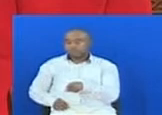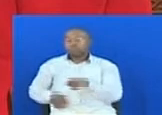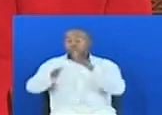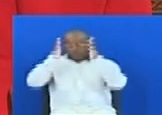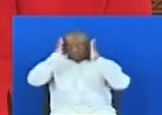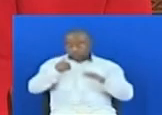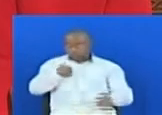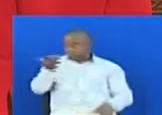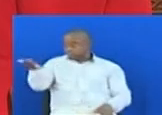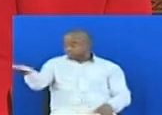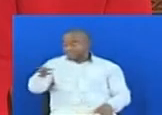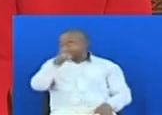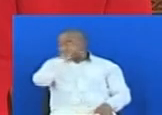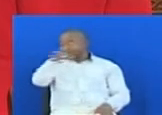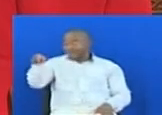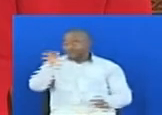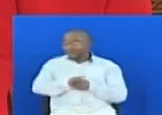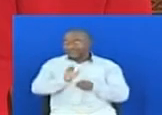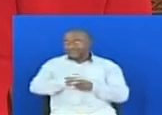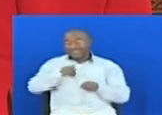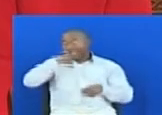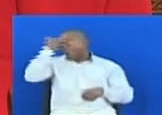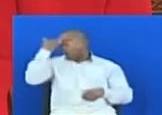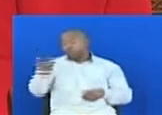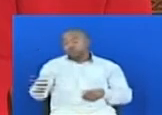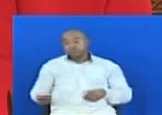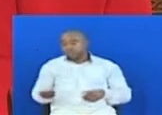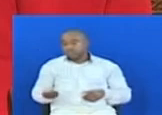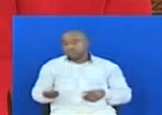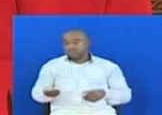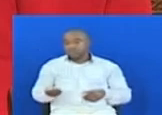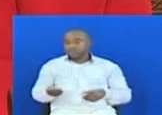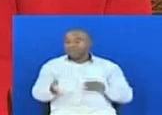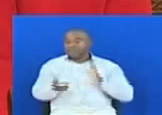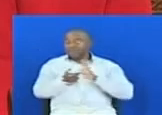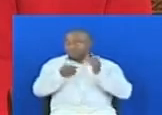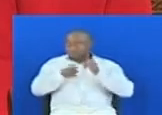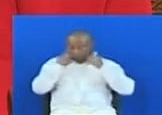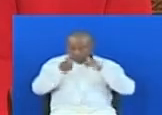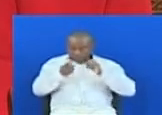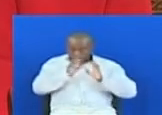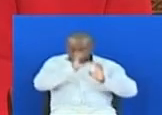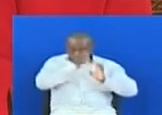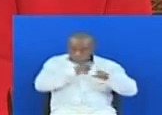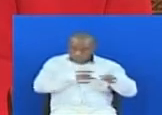Speaker, watu wengi hawajui, pamoja na sifa hizo zote, ukigoogle sasa hivi utagundua